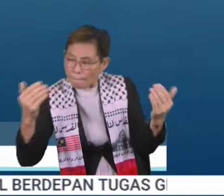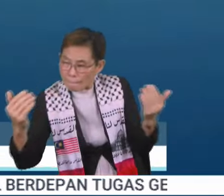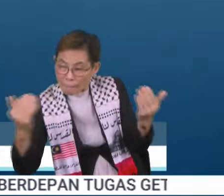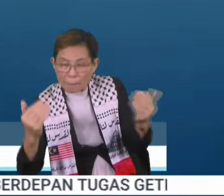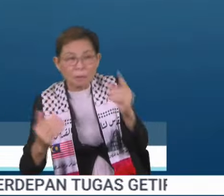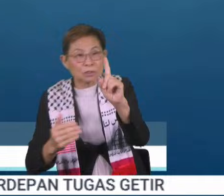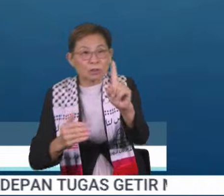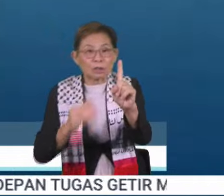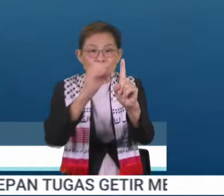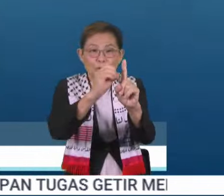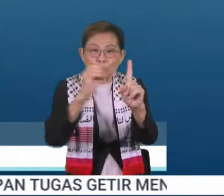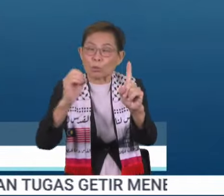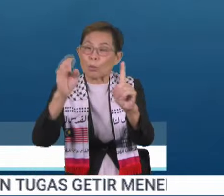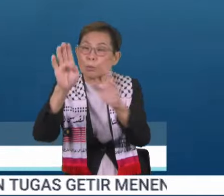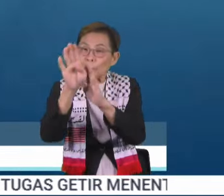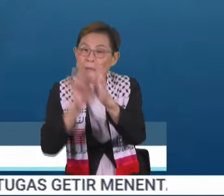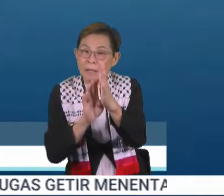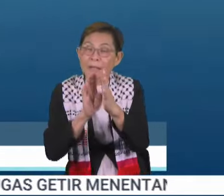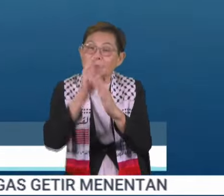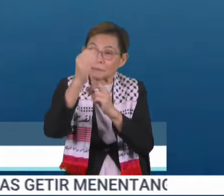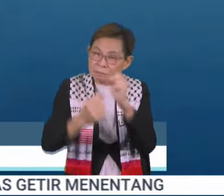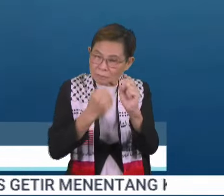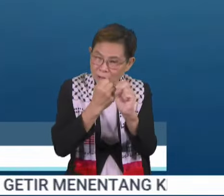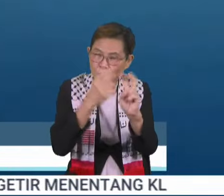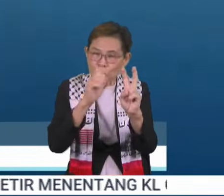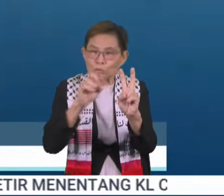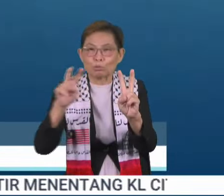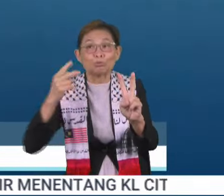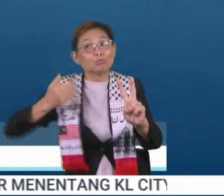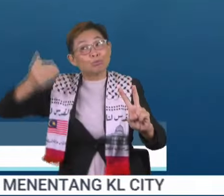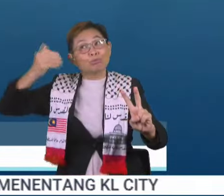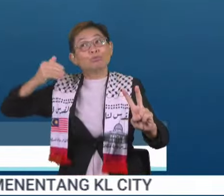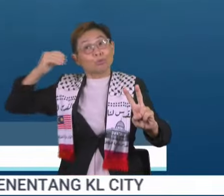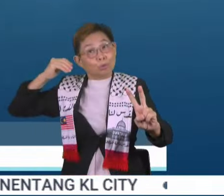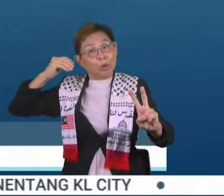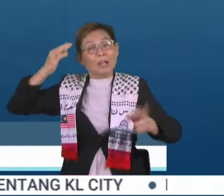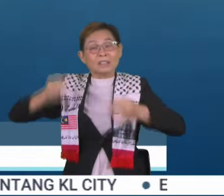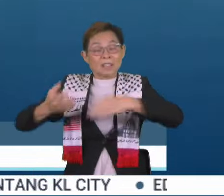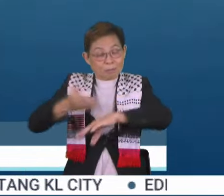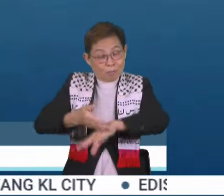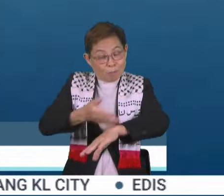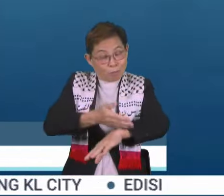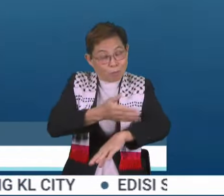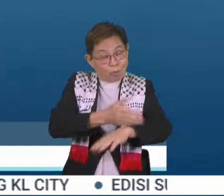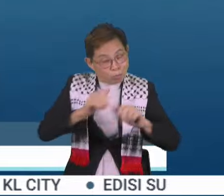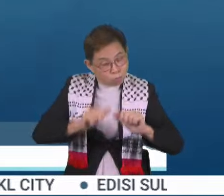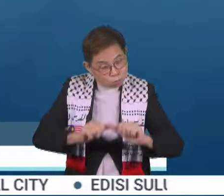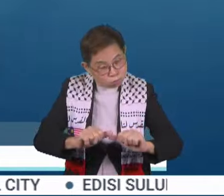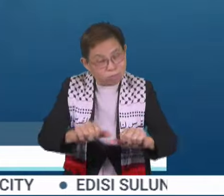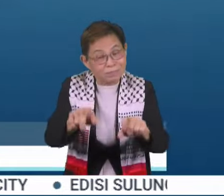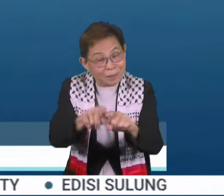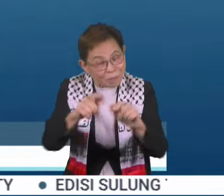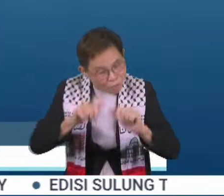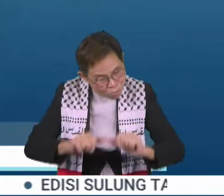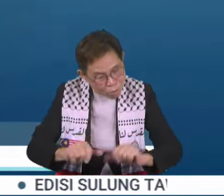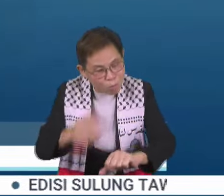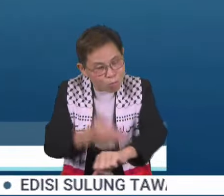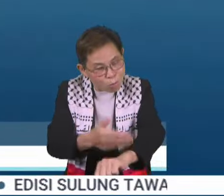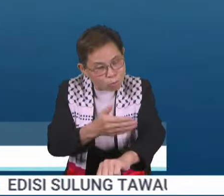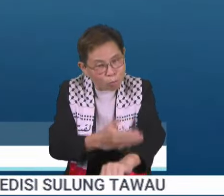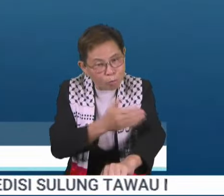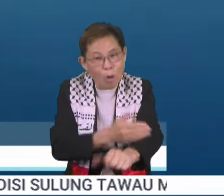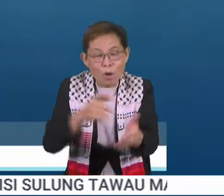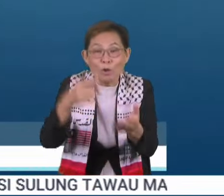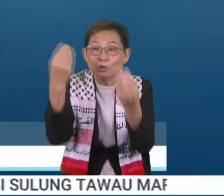berbanding RM100 bilion dalam tahun 2022 dahulu. Jika prestasi ini dapat dikekalkan, jumlah